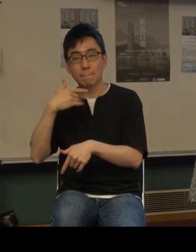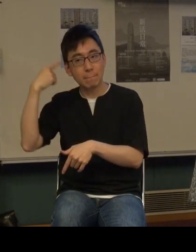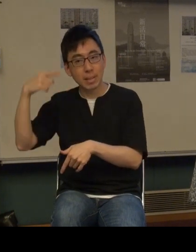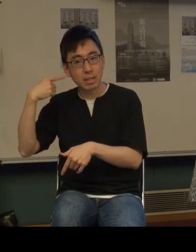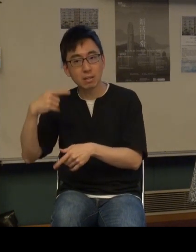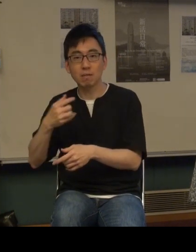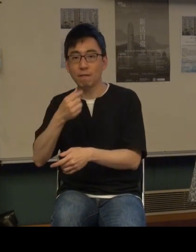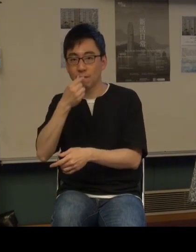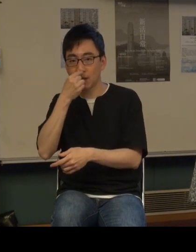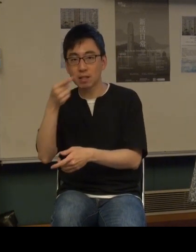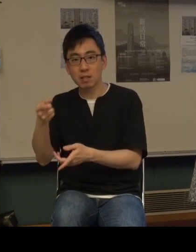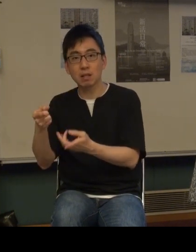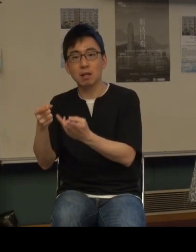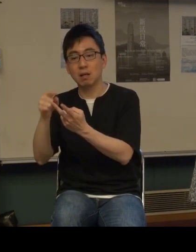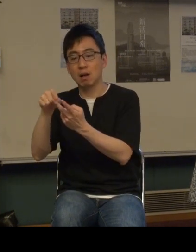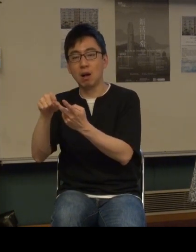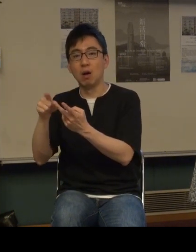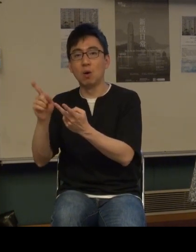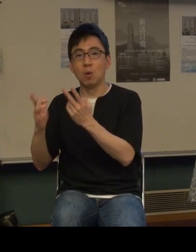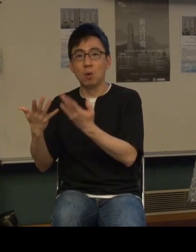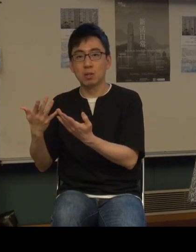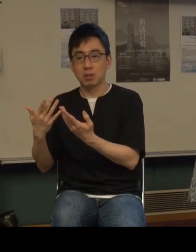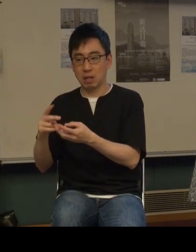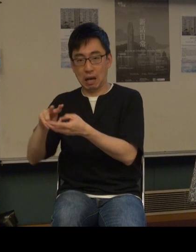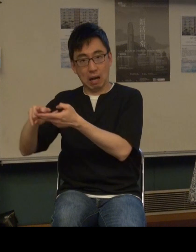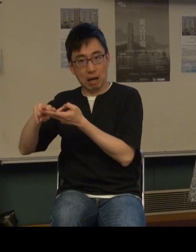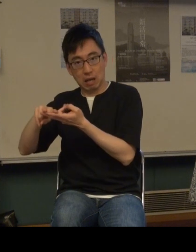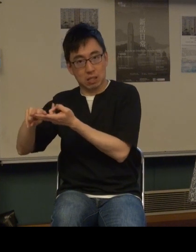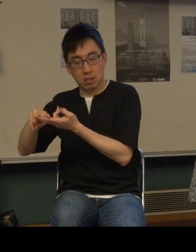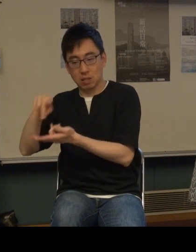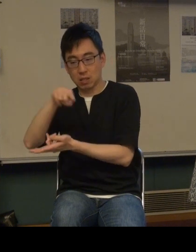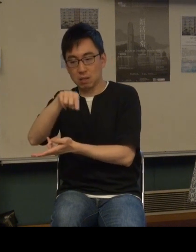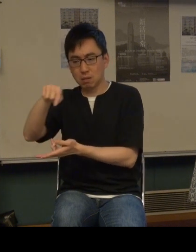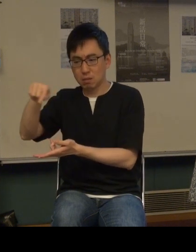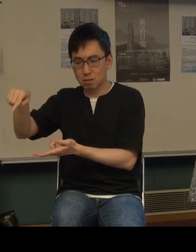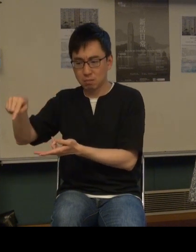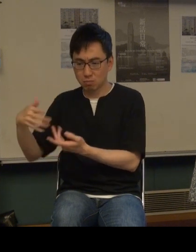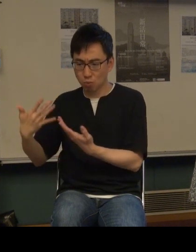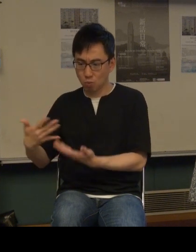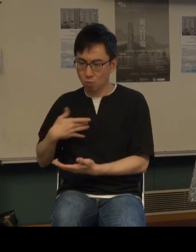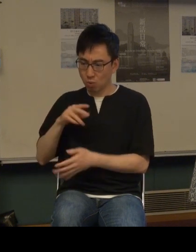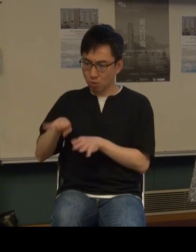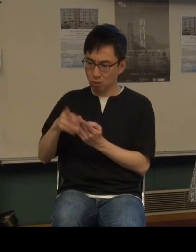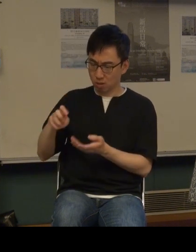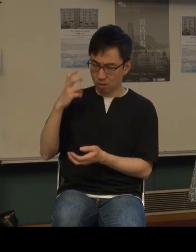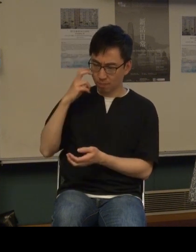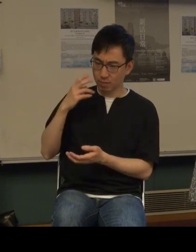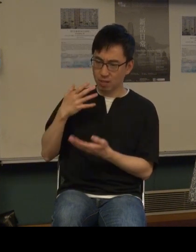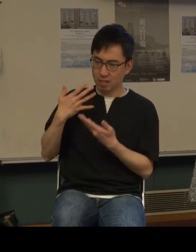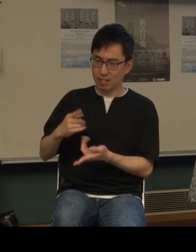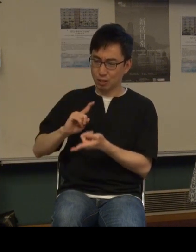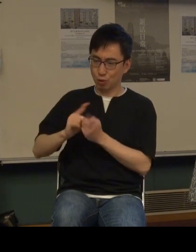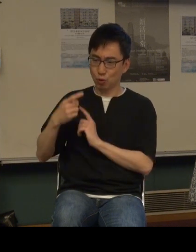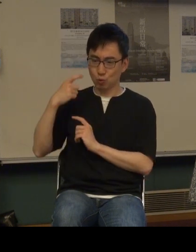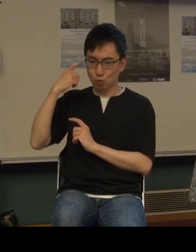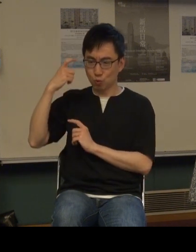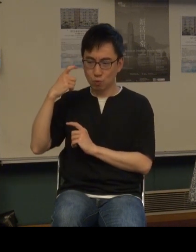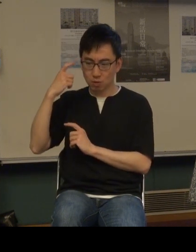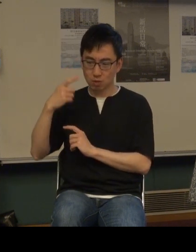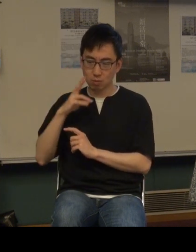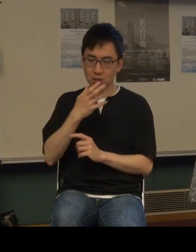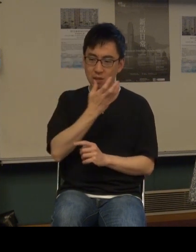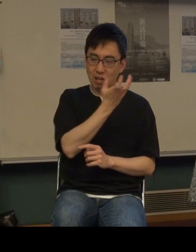非洲、甚至其實現在開始越來越多人講亞洲，為什麼他們會覺得現代主義在歐洲以外的地方